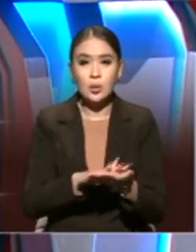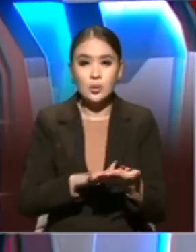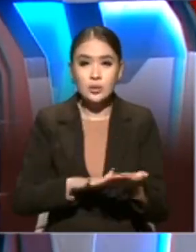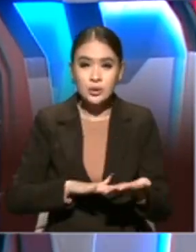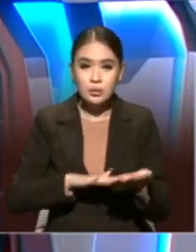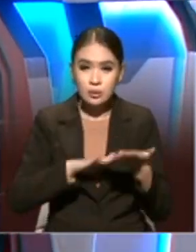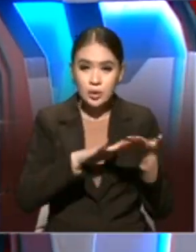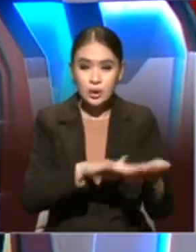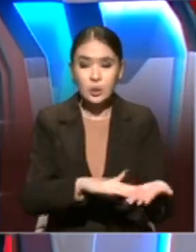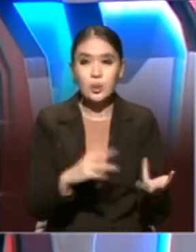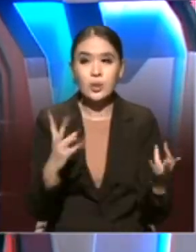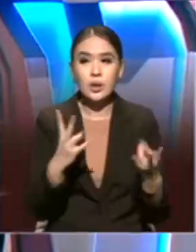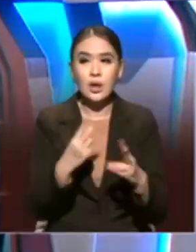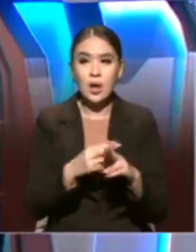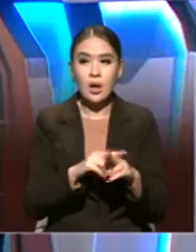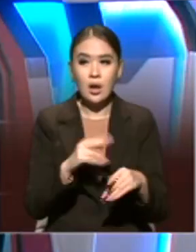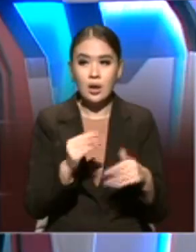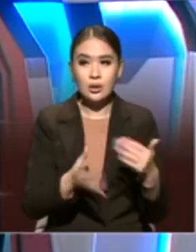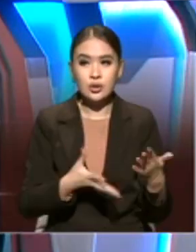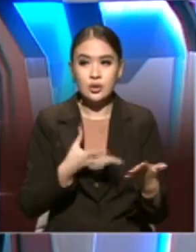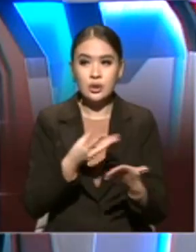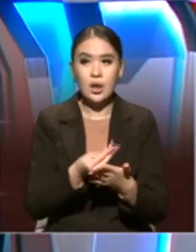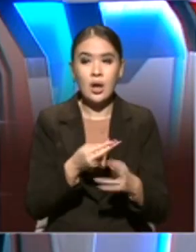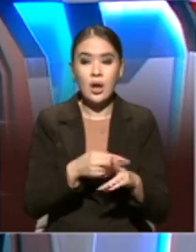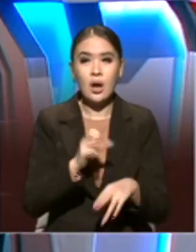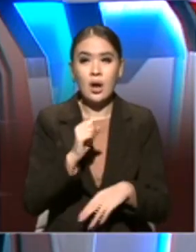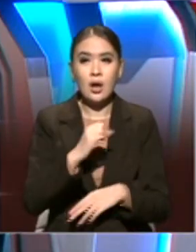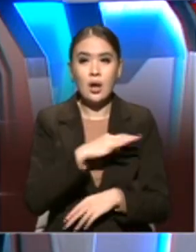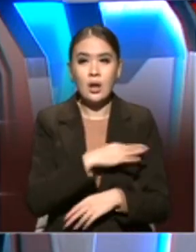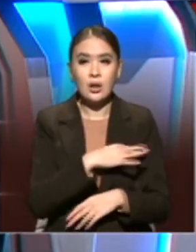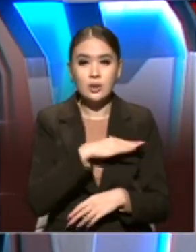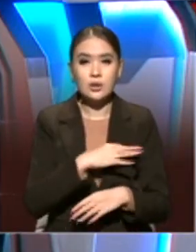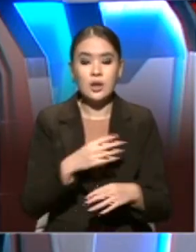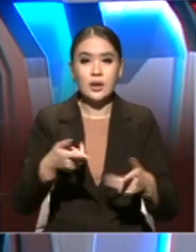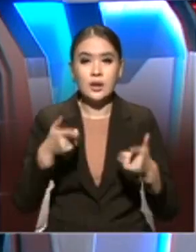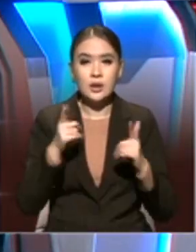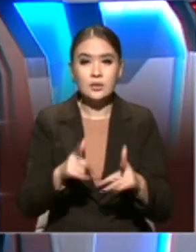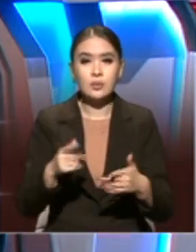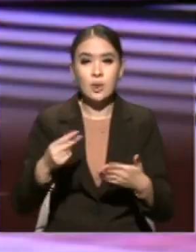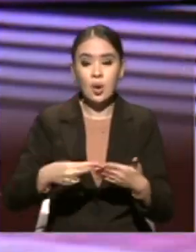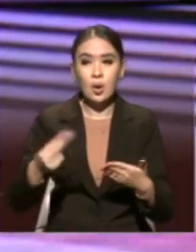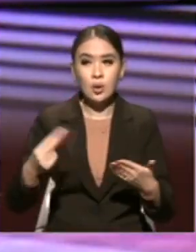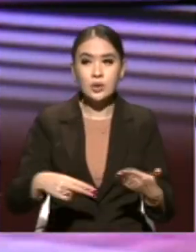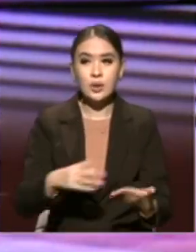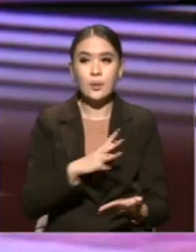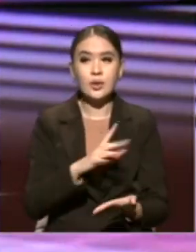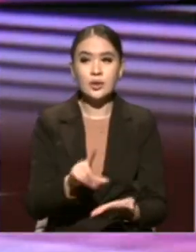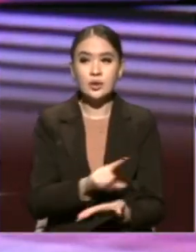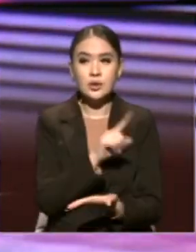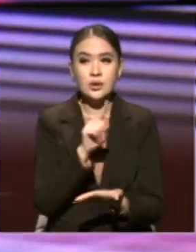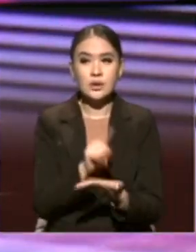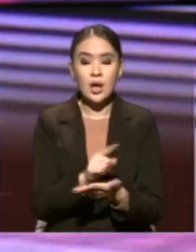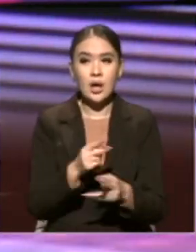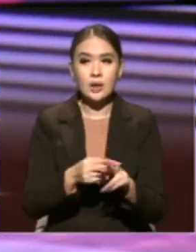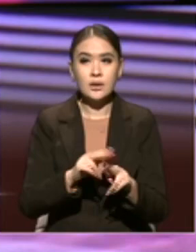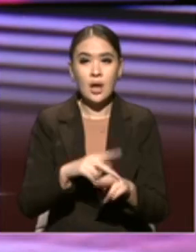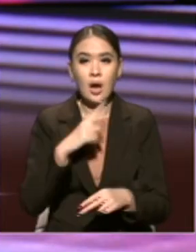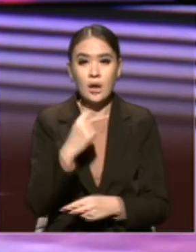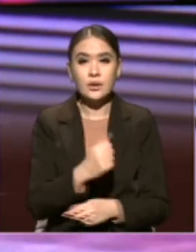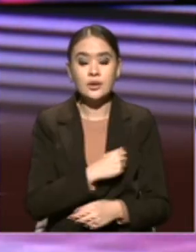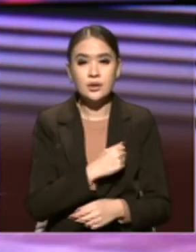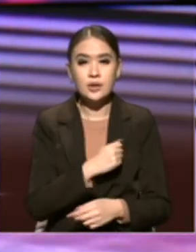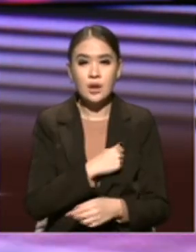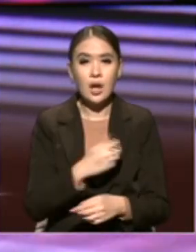сияқты. Біз жаңа айттық қой, қаржы нарығын реттеу агенттігімен бірлесе отырып, жаңа келісімге қол қойдық. Тиісті түрде жаңағы азаматтар әскери борышын